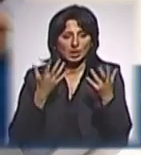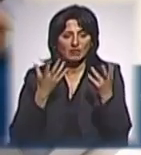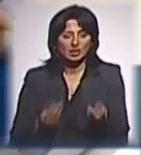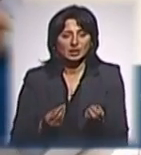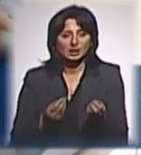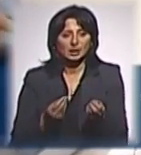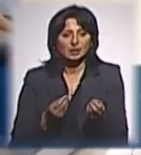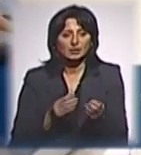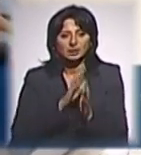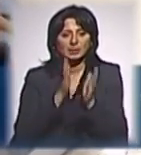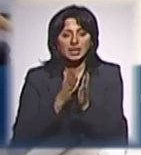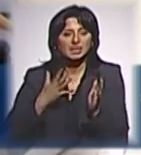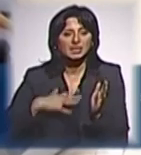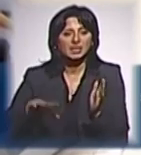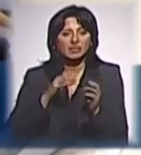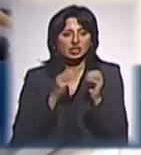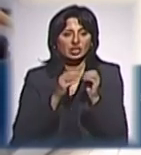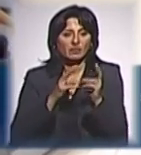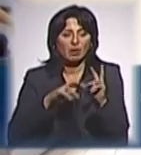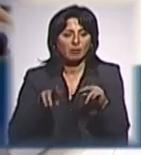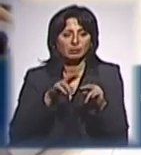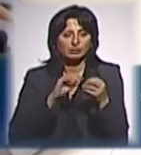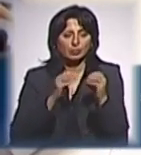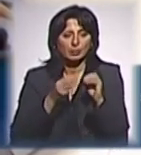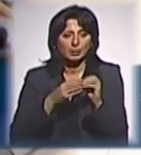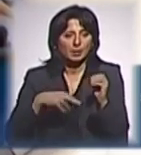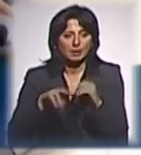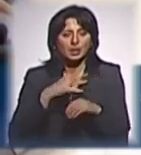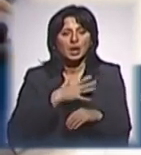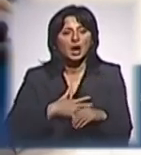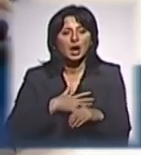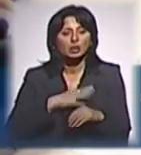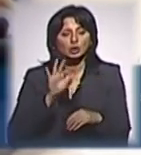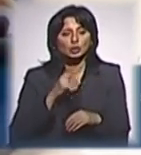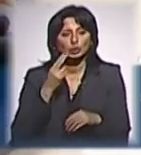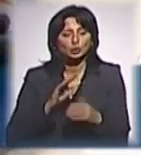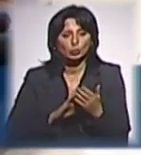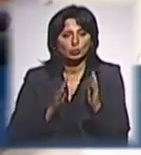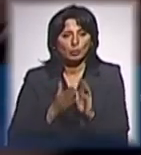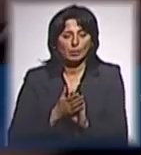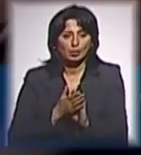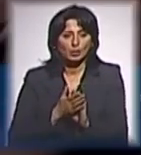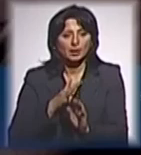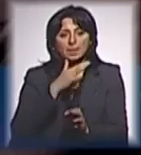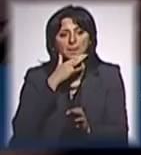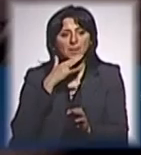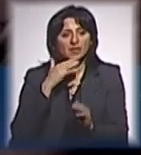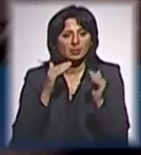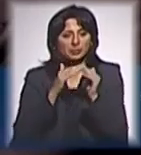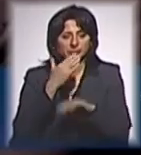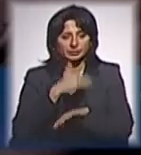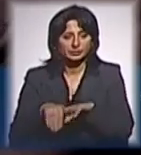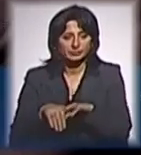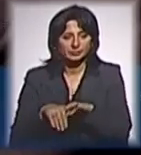დღევანდელ დღეს მთელ საქართველოში იგივე პრობლემა დგას, ყველას აწუხებს სოციალური მდგომარეობა. ბევრი